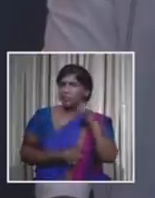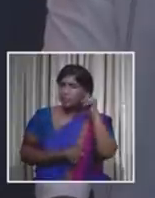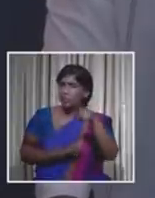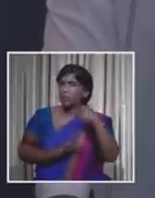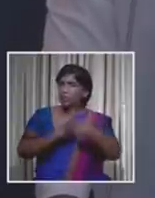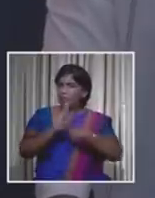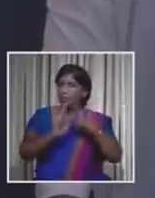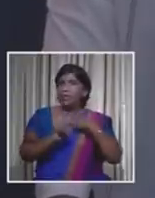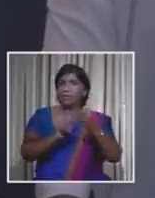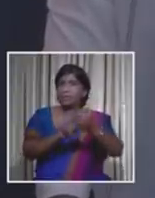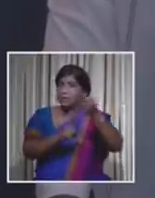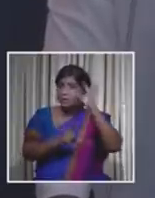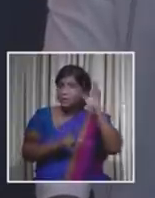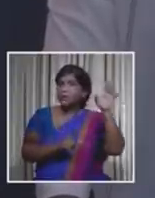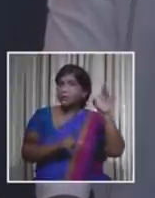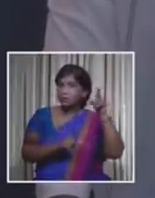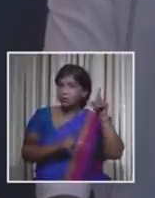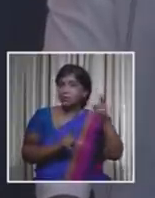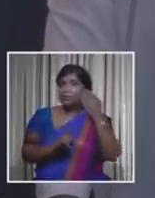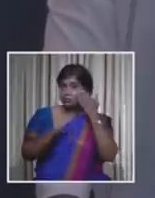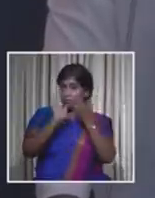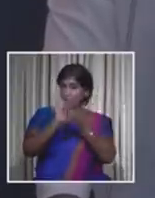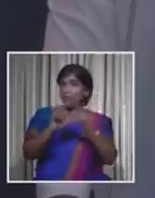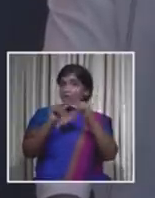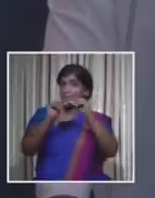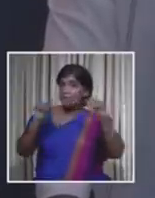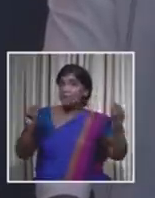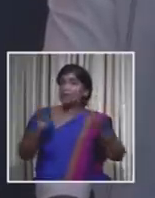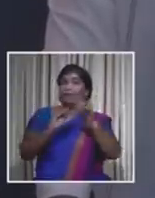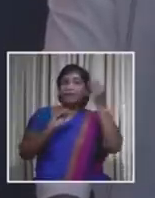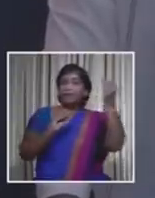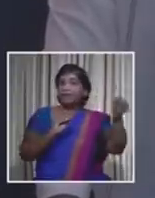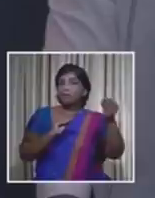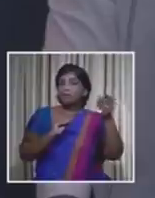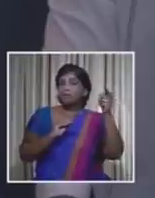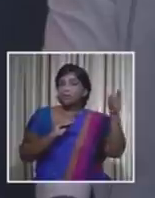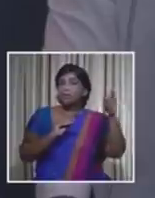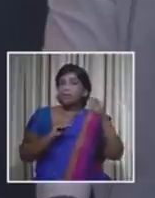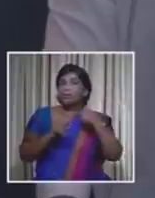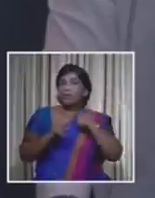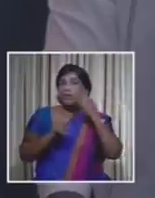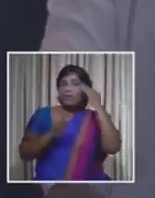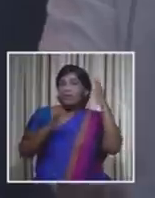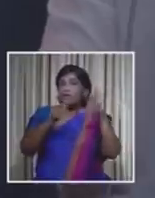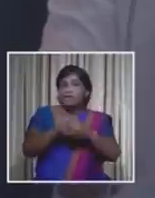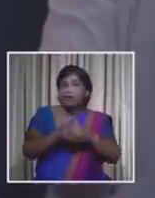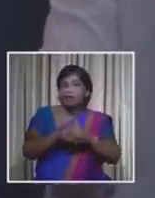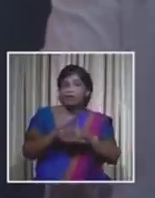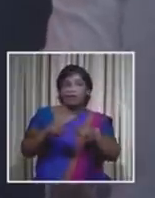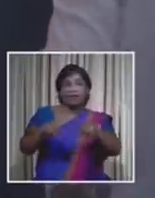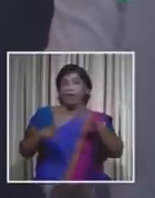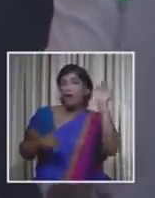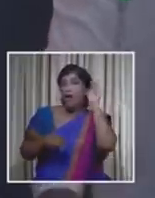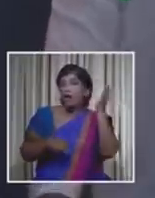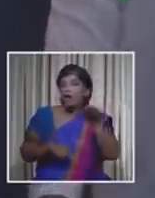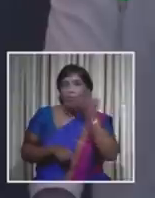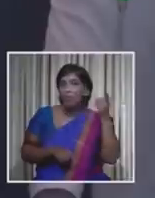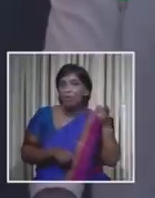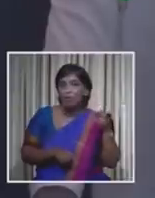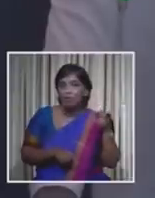රටේ ජනාධිපතිතුමාට කියලා පෙන්වන්න ඔය වාක්‍ය දීලා එතුමියගේ එතුමගේ මැතිණිය ඉස්සරහා මේක දාලා අහන්න පුළුවන්ද